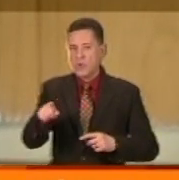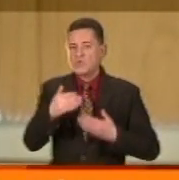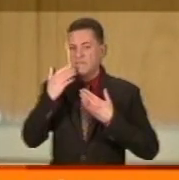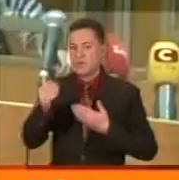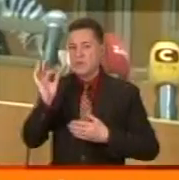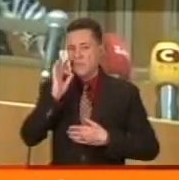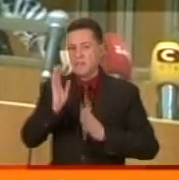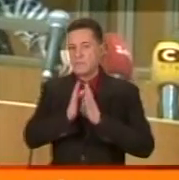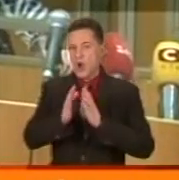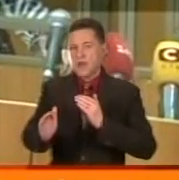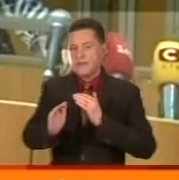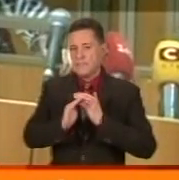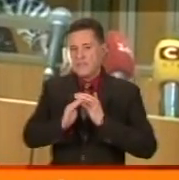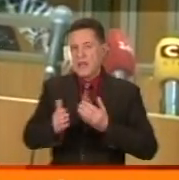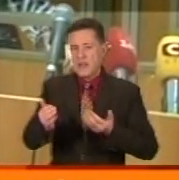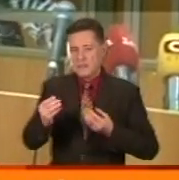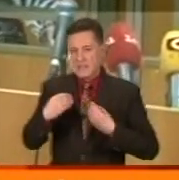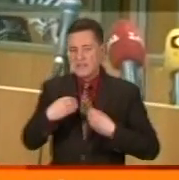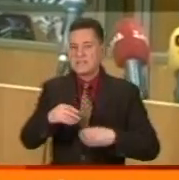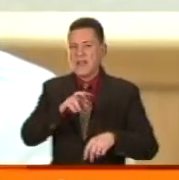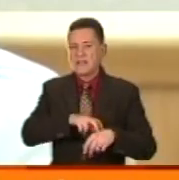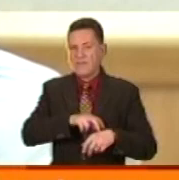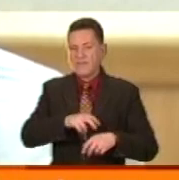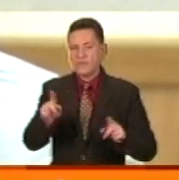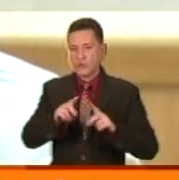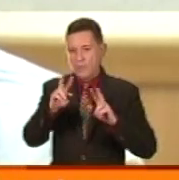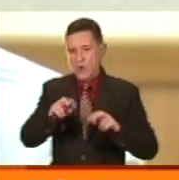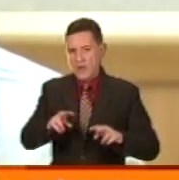із проханням надіслати до Росії своїх фахівців, щоб оглянули Надію Савченко.